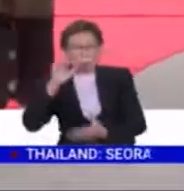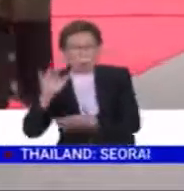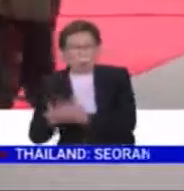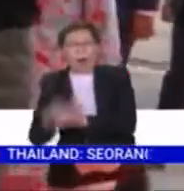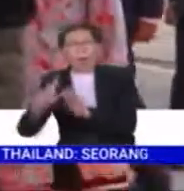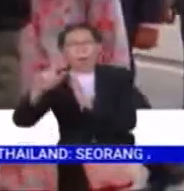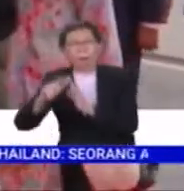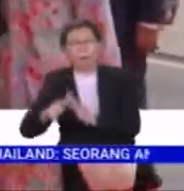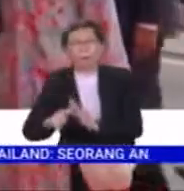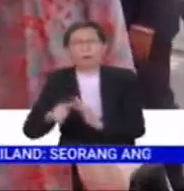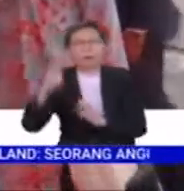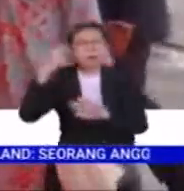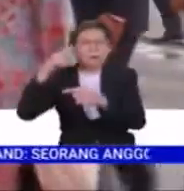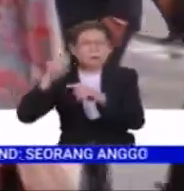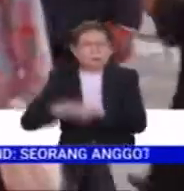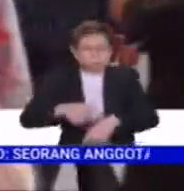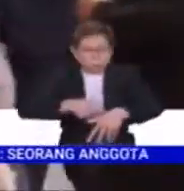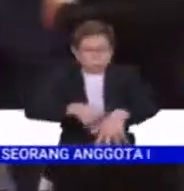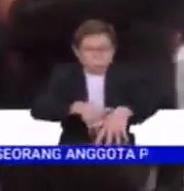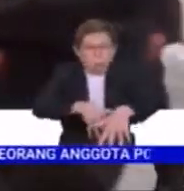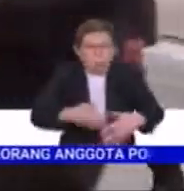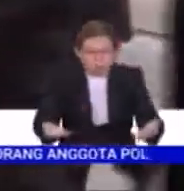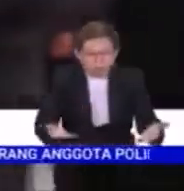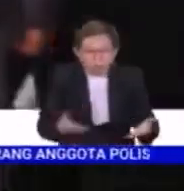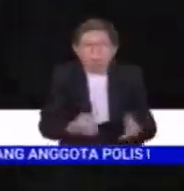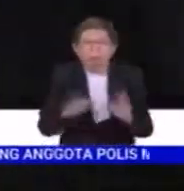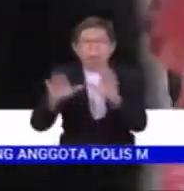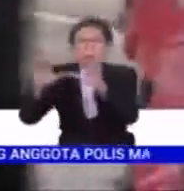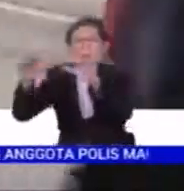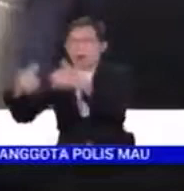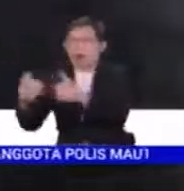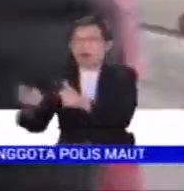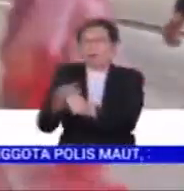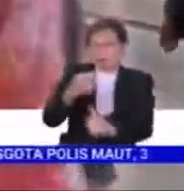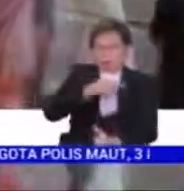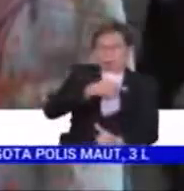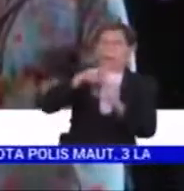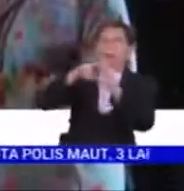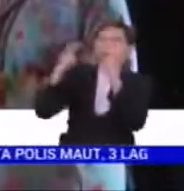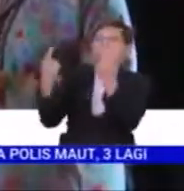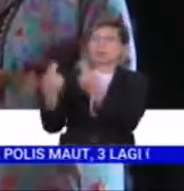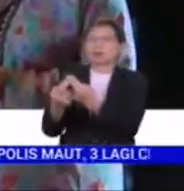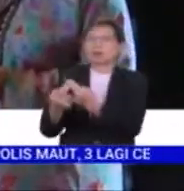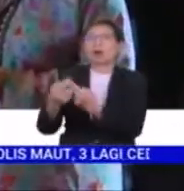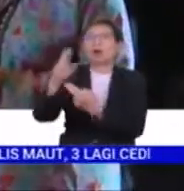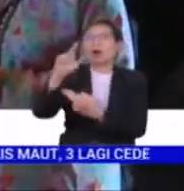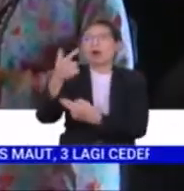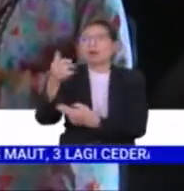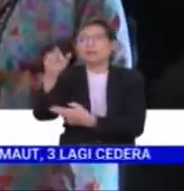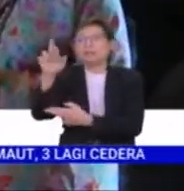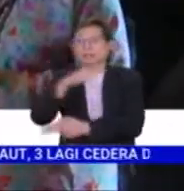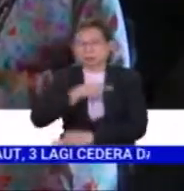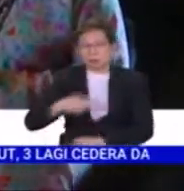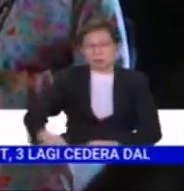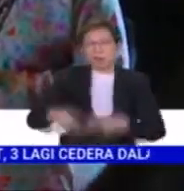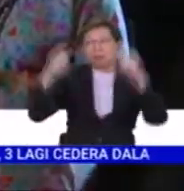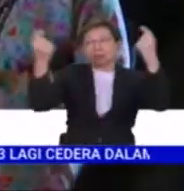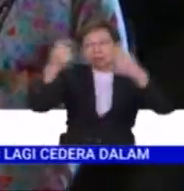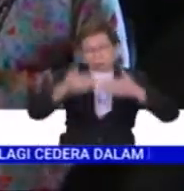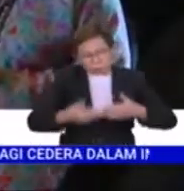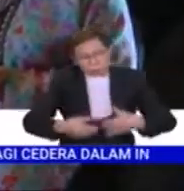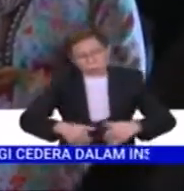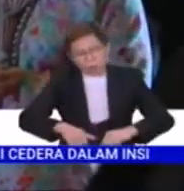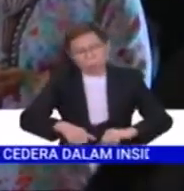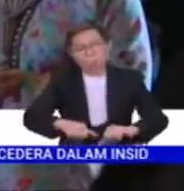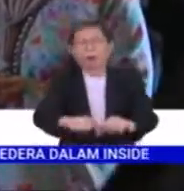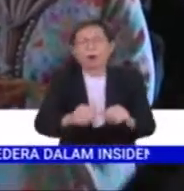melintasi barisan kawalan kehormatan setempat oleh Batalion pertama rejimen rener diraja istiadat Diteruskan dengan bacaan